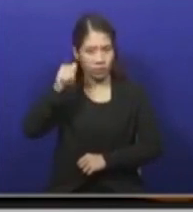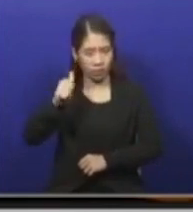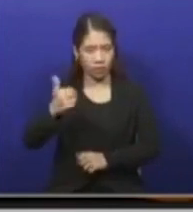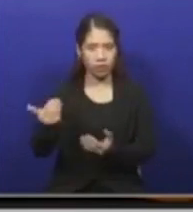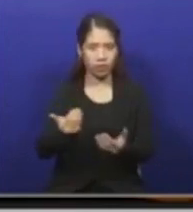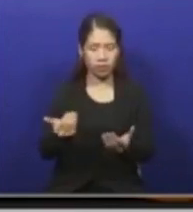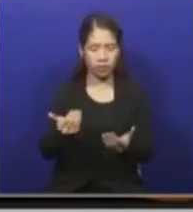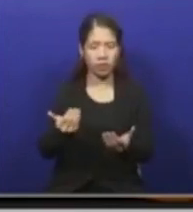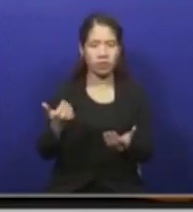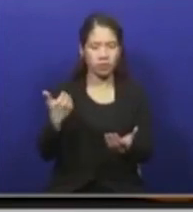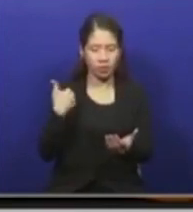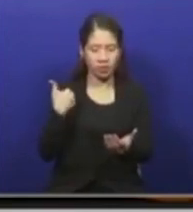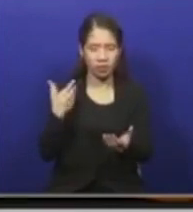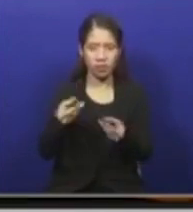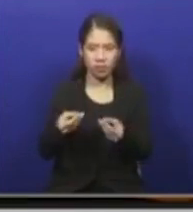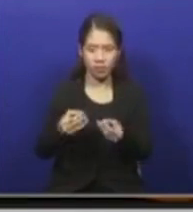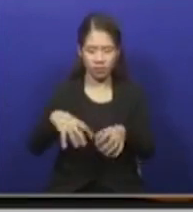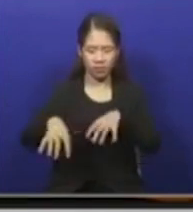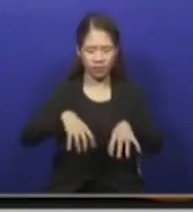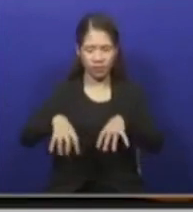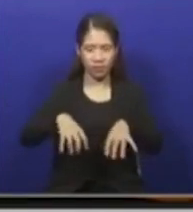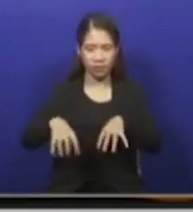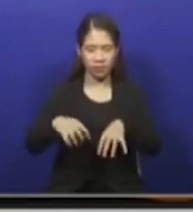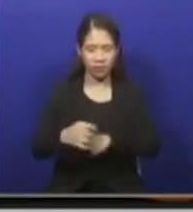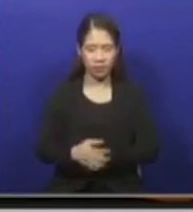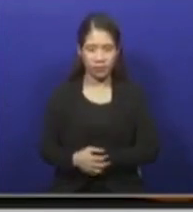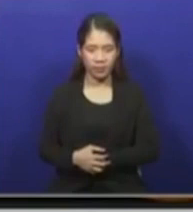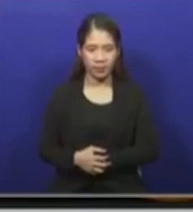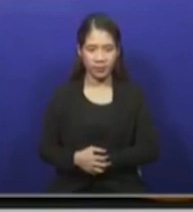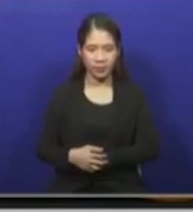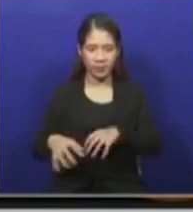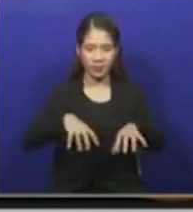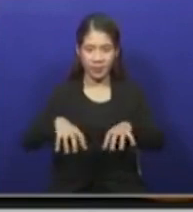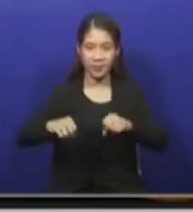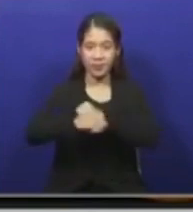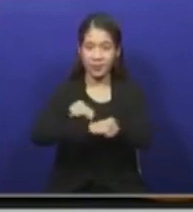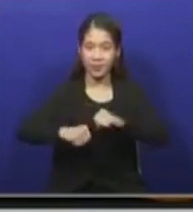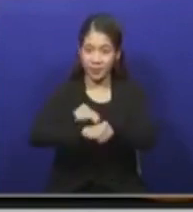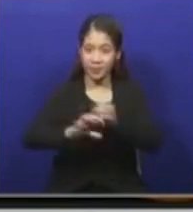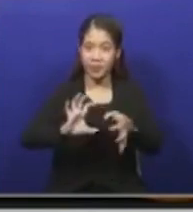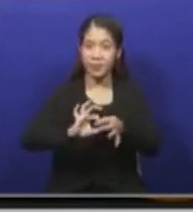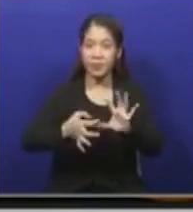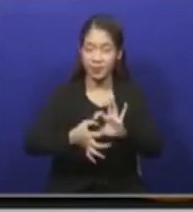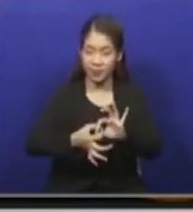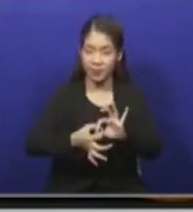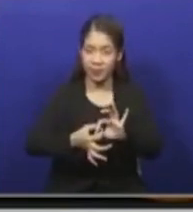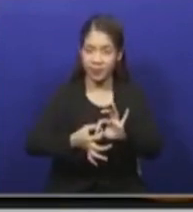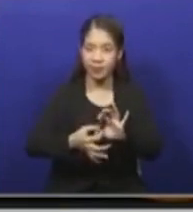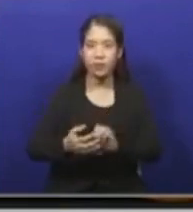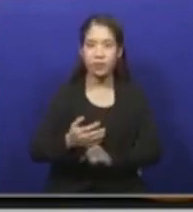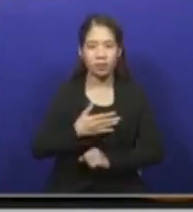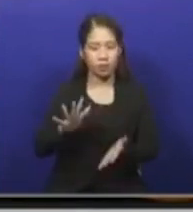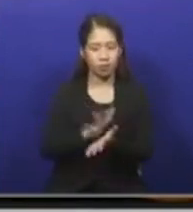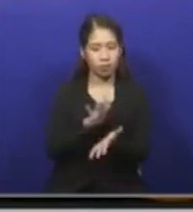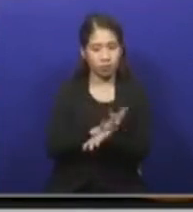ได้มีสถานที่ไว้จัดกิจกรรมโครงการจัดซื้อเครื่องออกกำลังกายผมเอาเอกสารให้ชาวบ้านดู